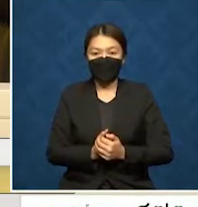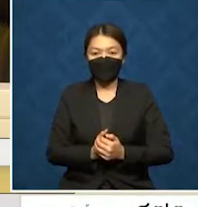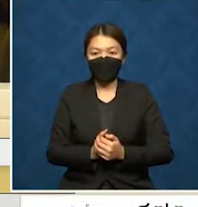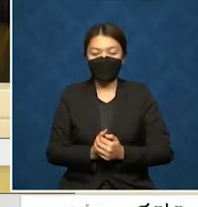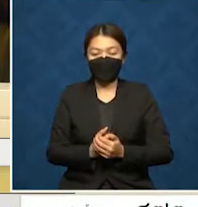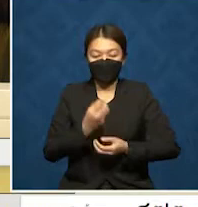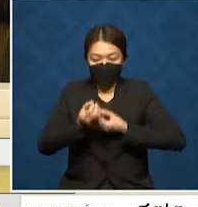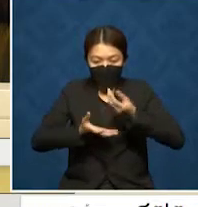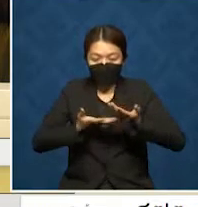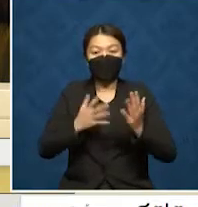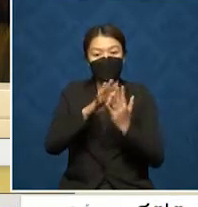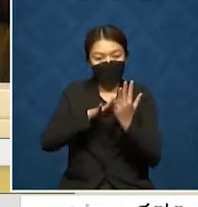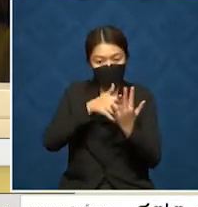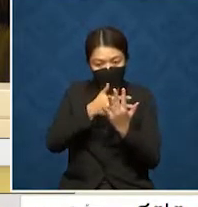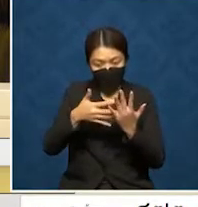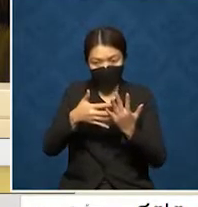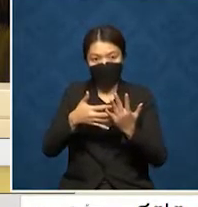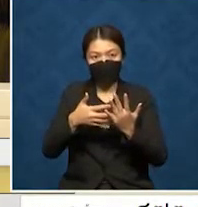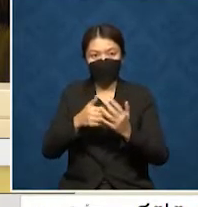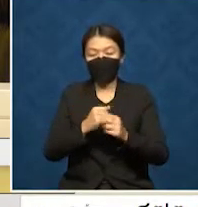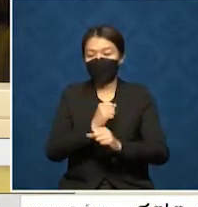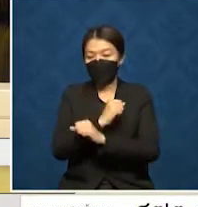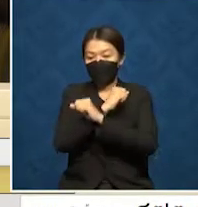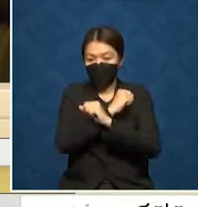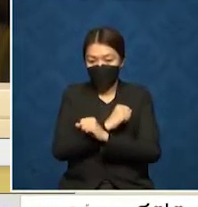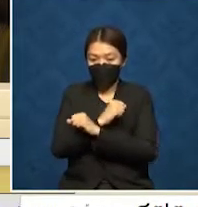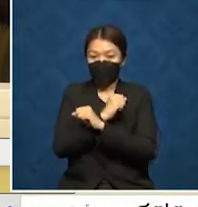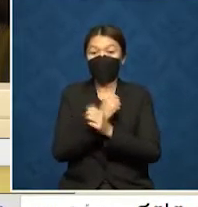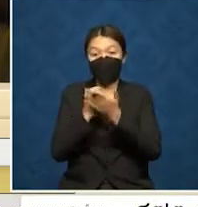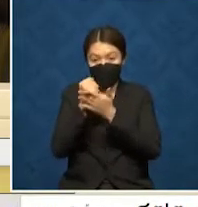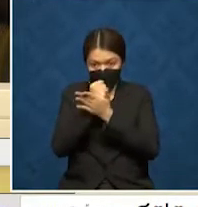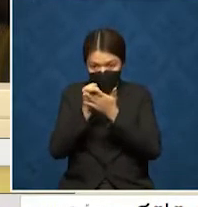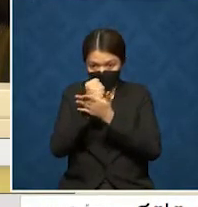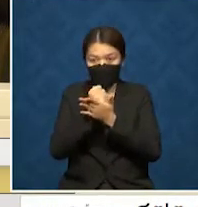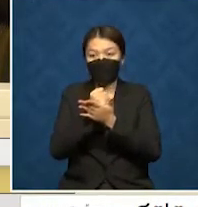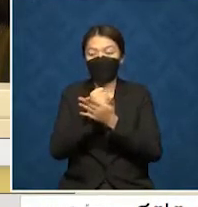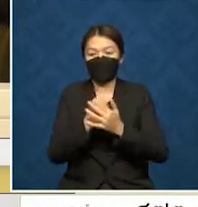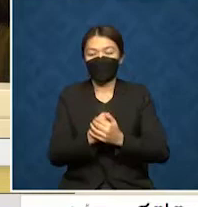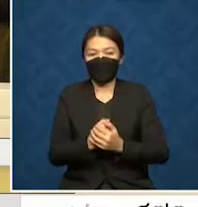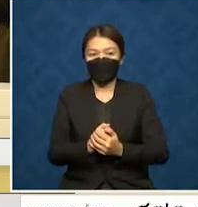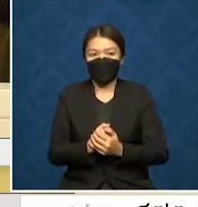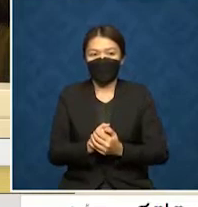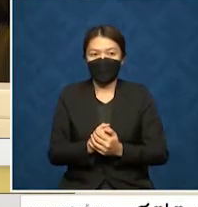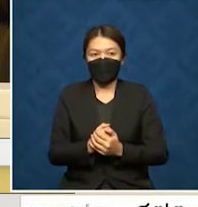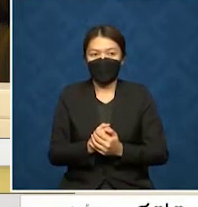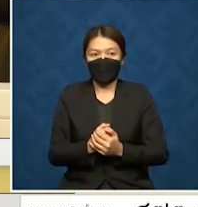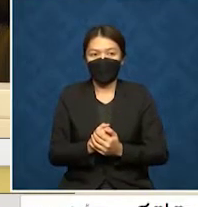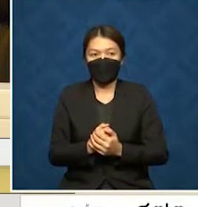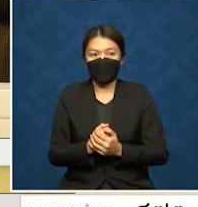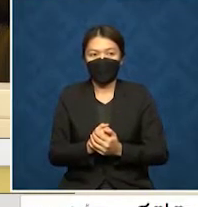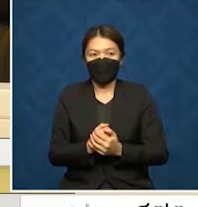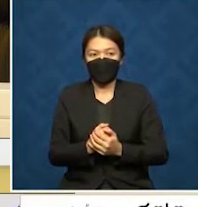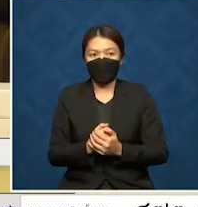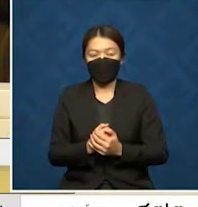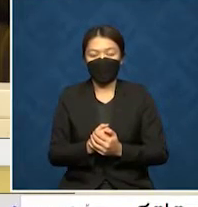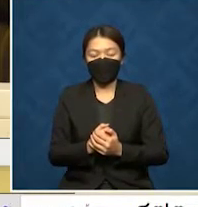แนวนโยบายในการป้องกันปราบปรามยาเสพติดมีทั้งเป็นข้อเท็จ